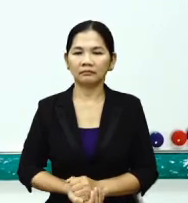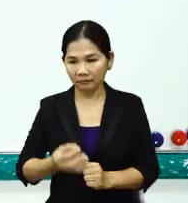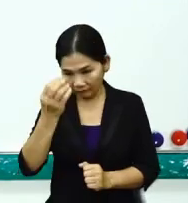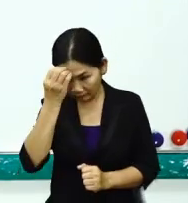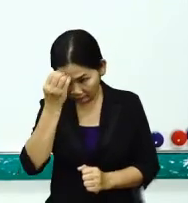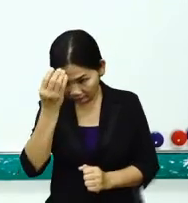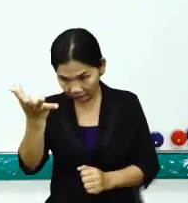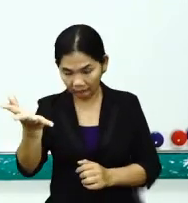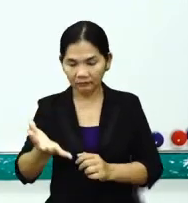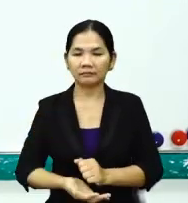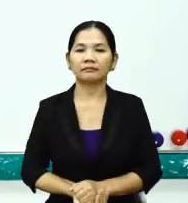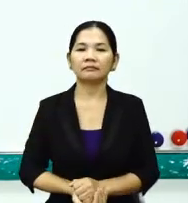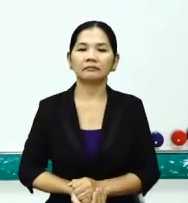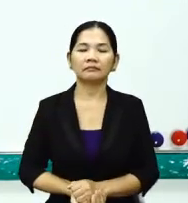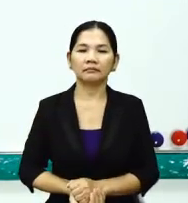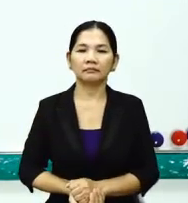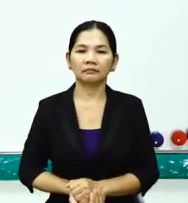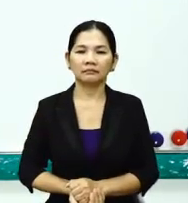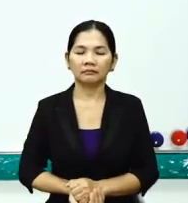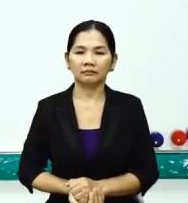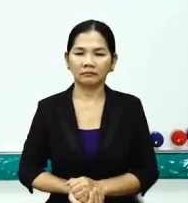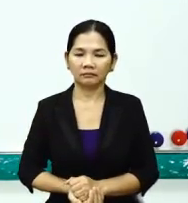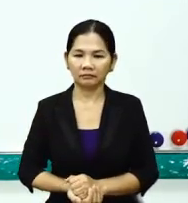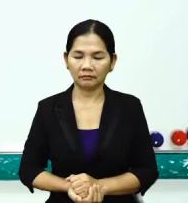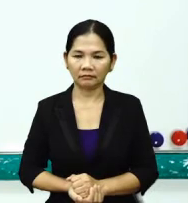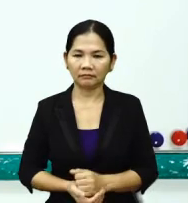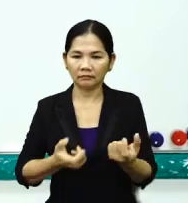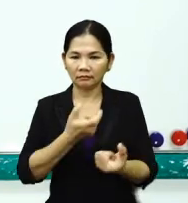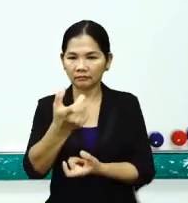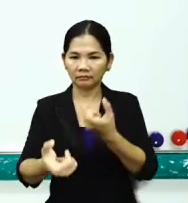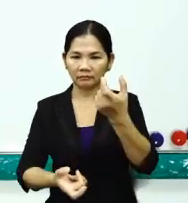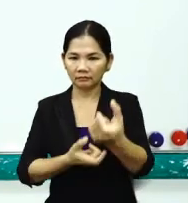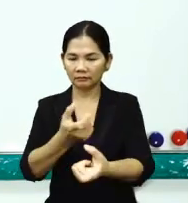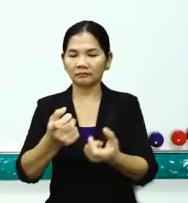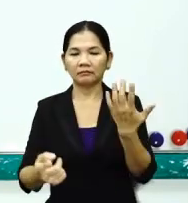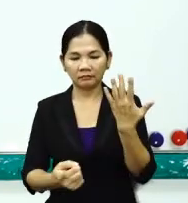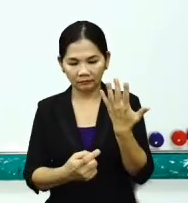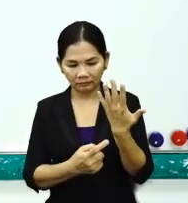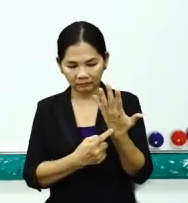Đàm bấy. Dốt từ lụa khăn.